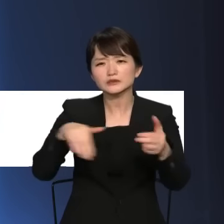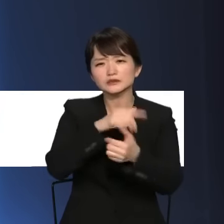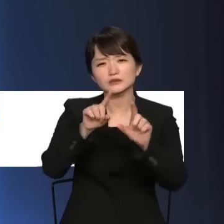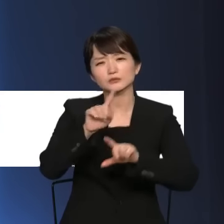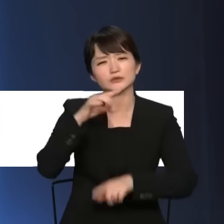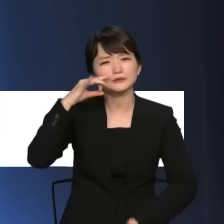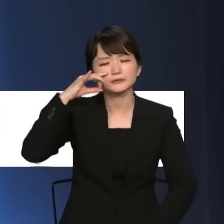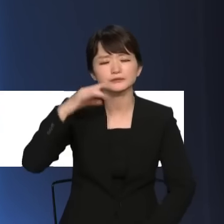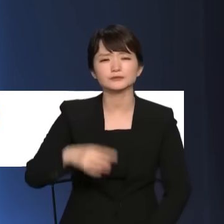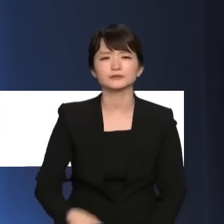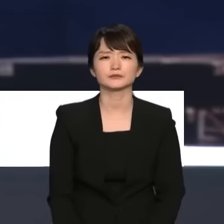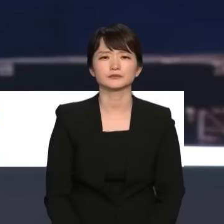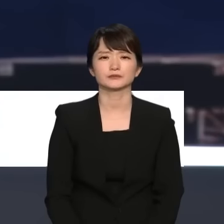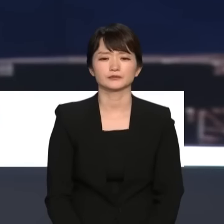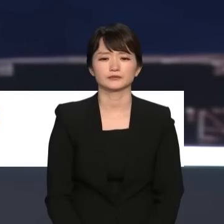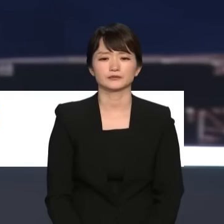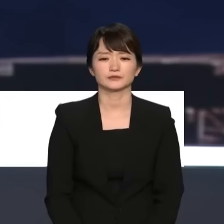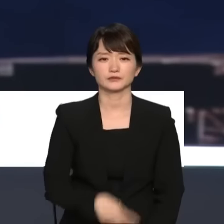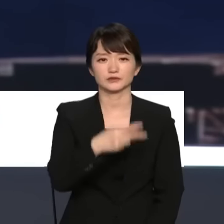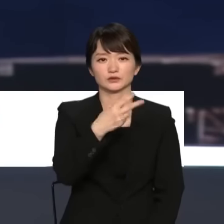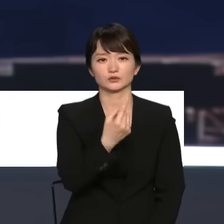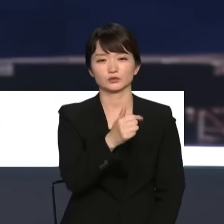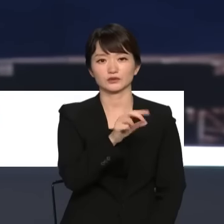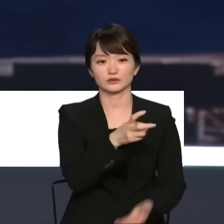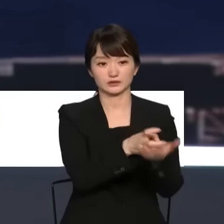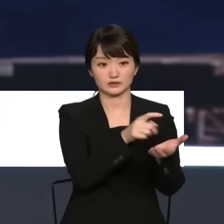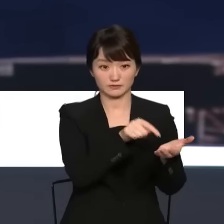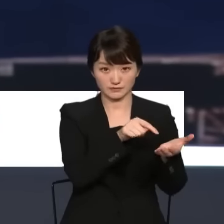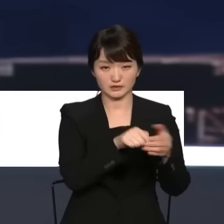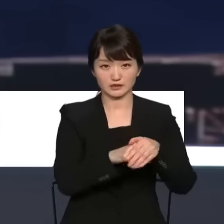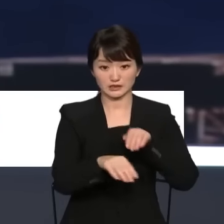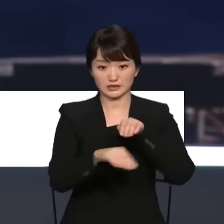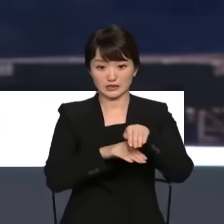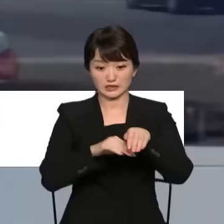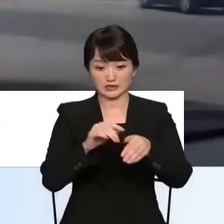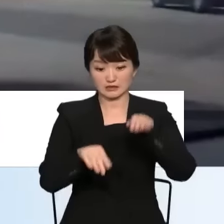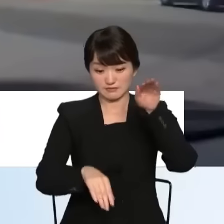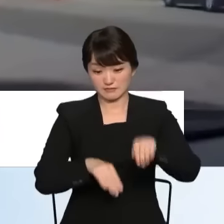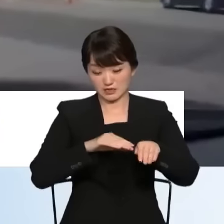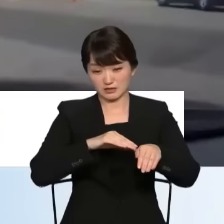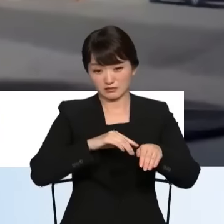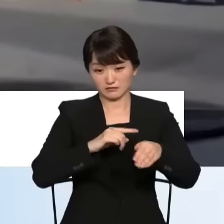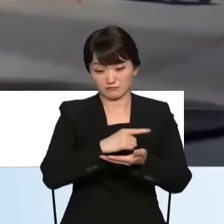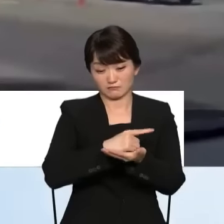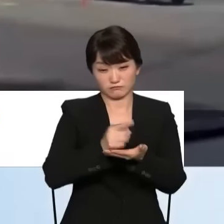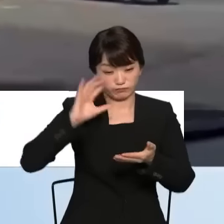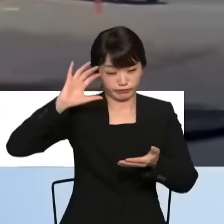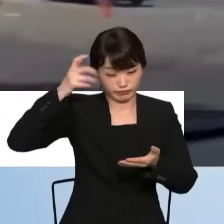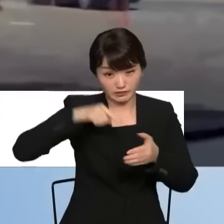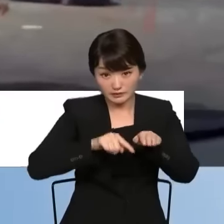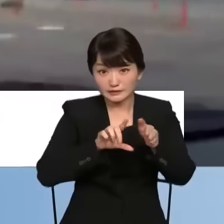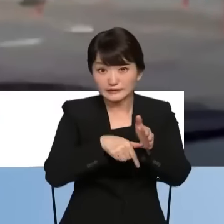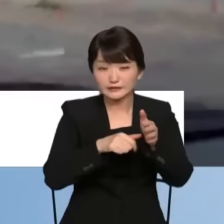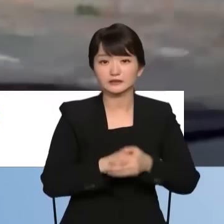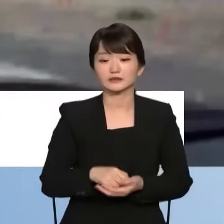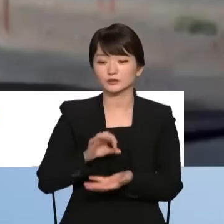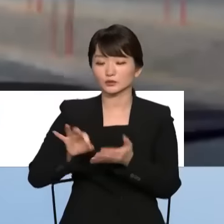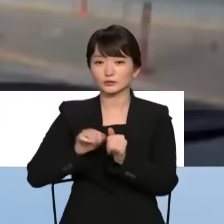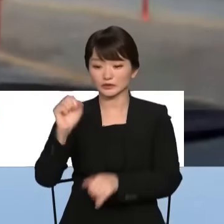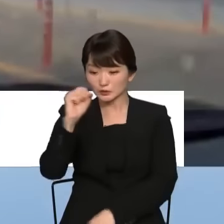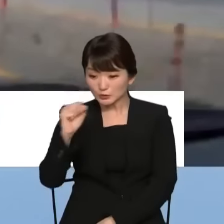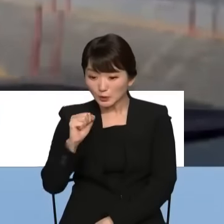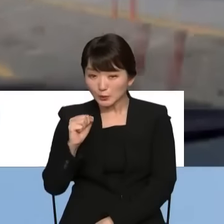설명을 해 주시죠 음 어 도연 이법은 자동차 급발진의 경우에 소비자가 이슈의 소프트웨어 결함을